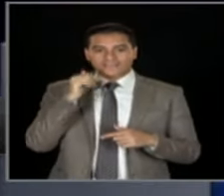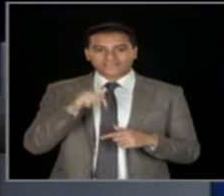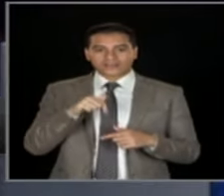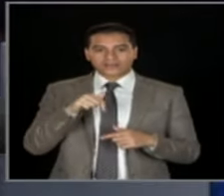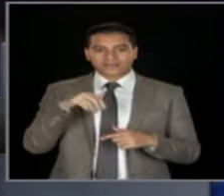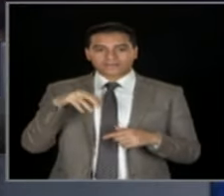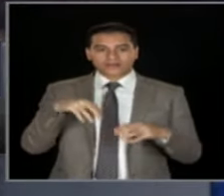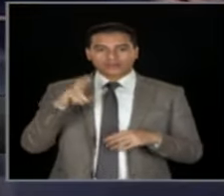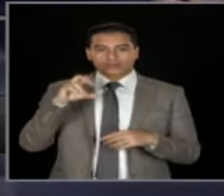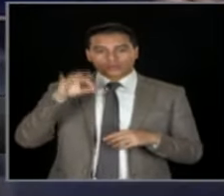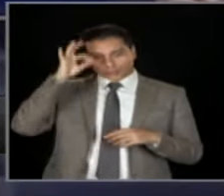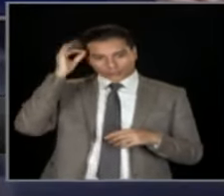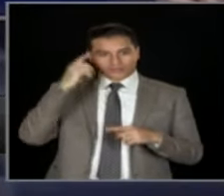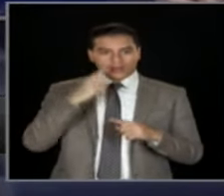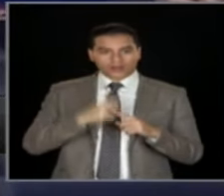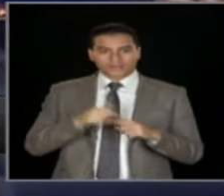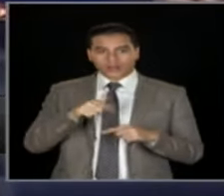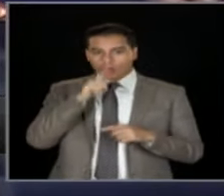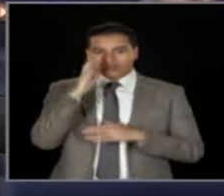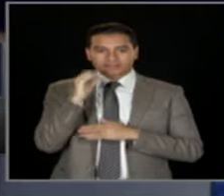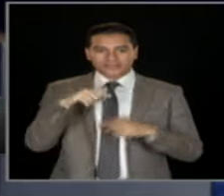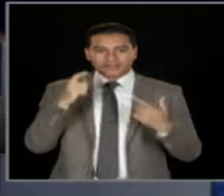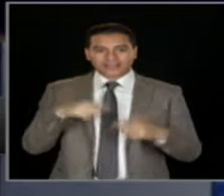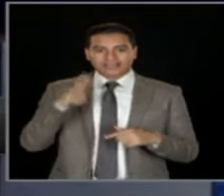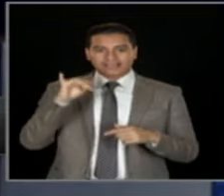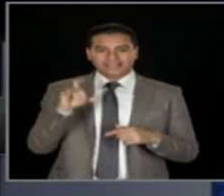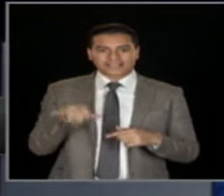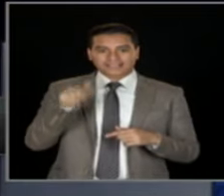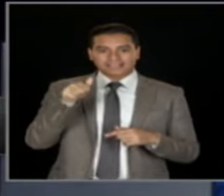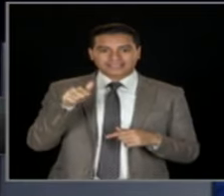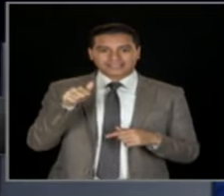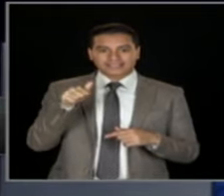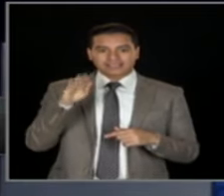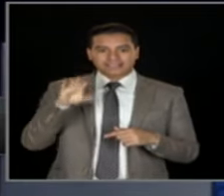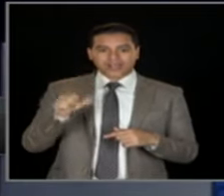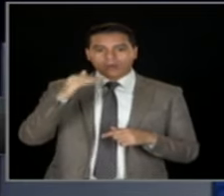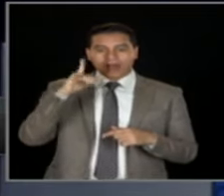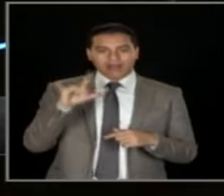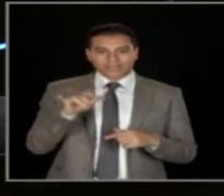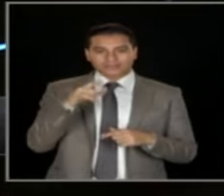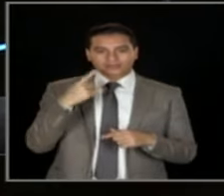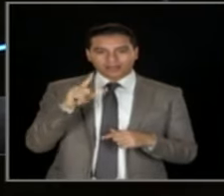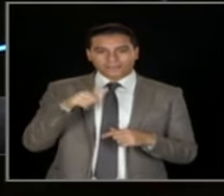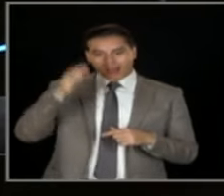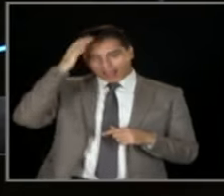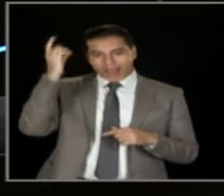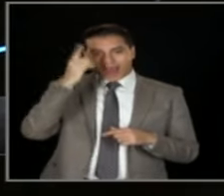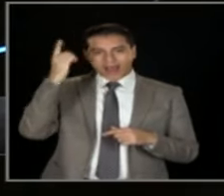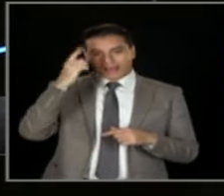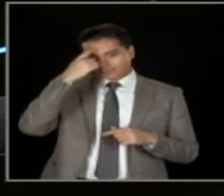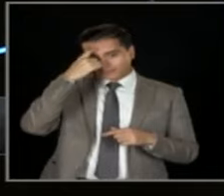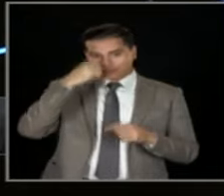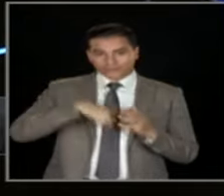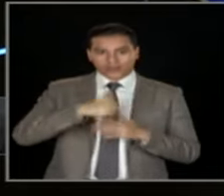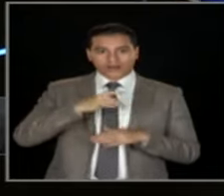هرقل؟ تونس. غلط. ما هي اللغه الرسميه في دوله كينيا بجانب الانجليزيه؟ سواحلي. صح. من هو العالم الباكستاني الحاصل على